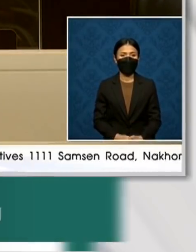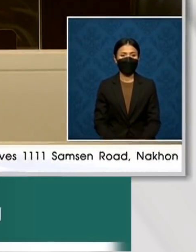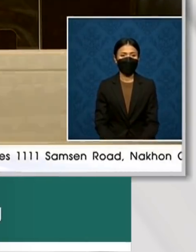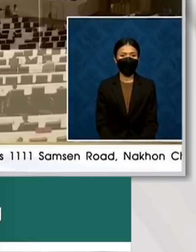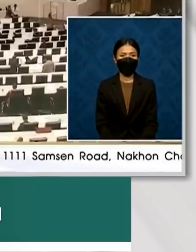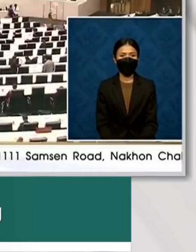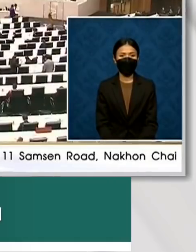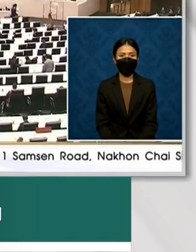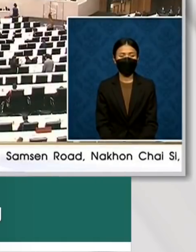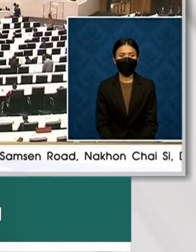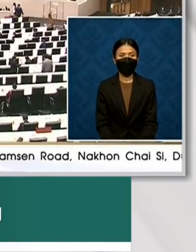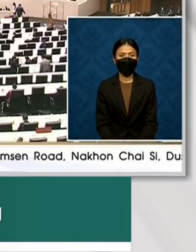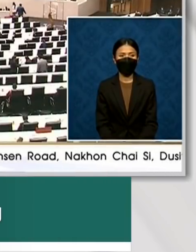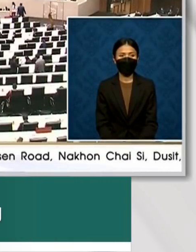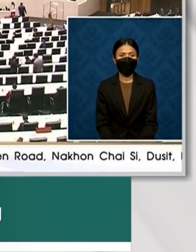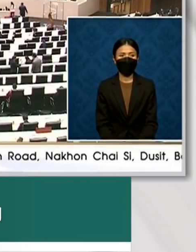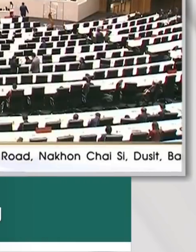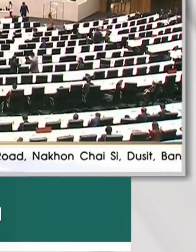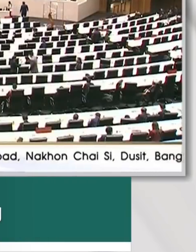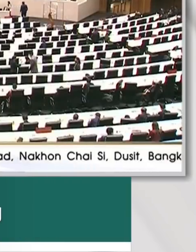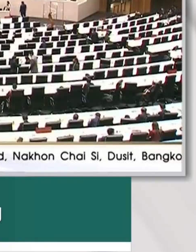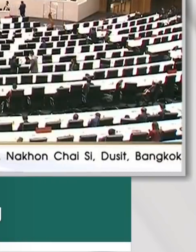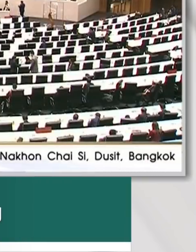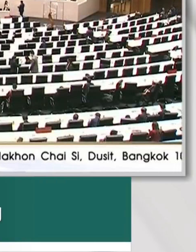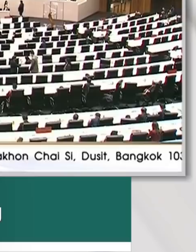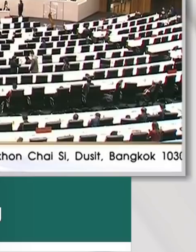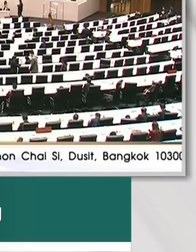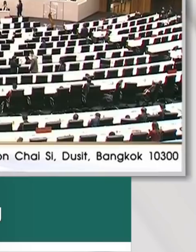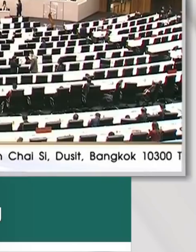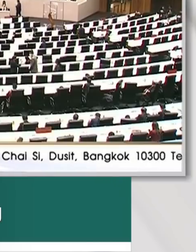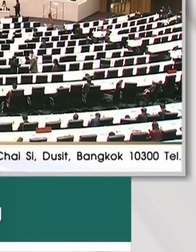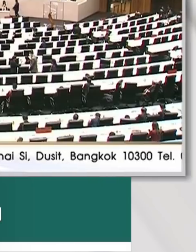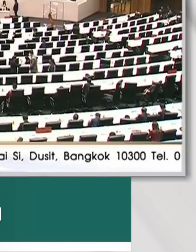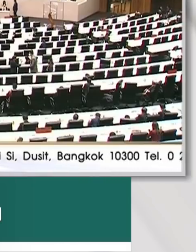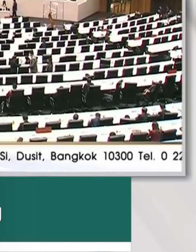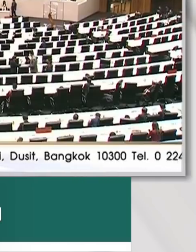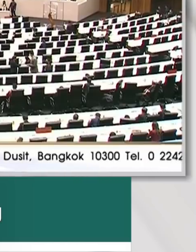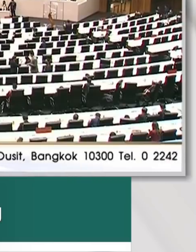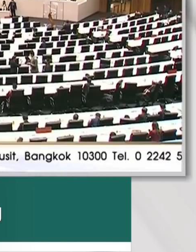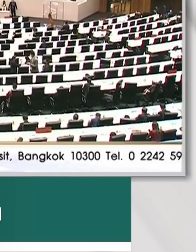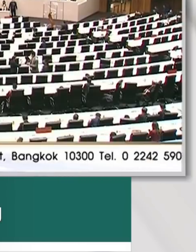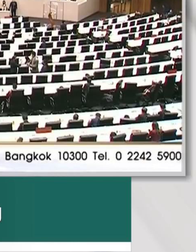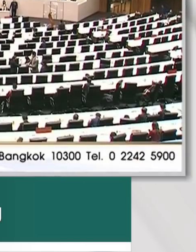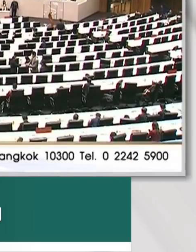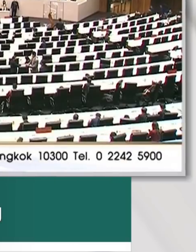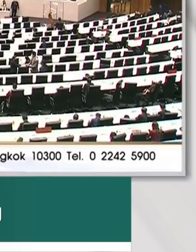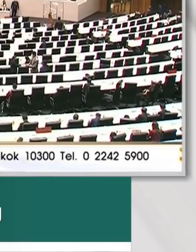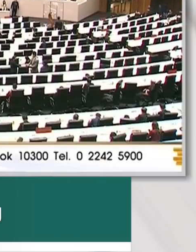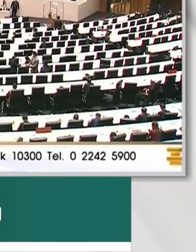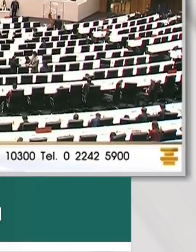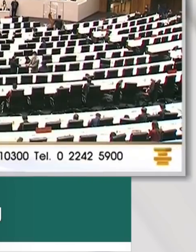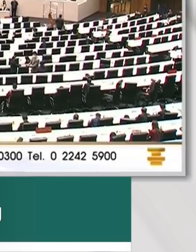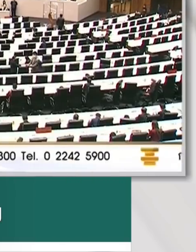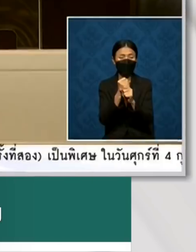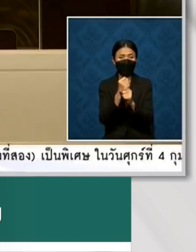สัก200ผมนั่งดูคือที่นั่งประธานนั้นจะมีจอครับ ค่ะ ซึ่งประธานค